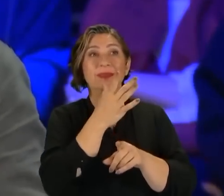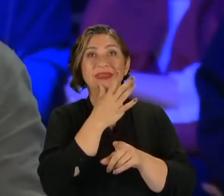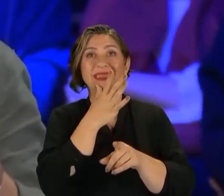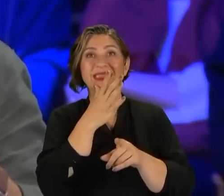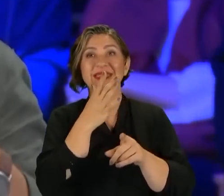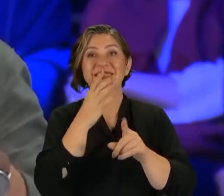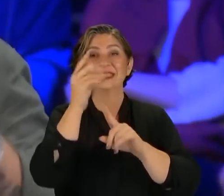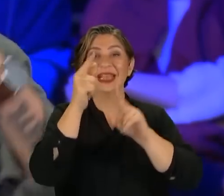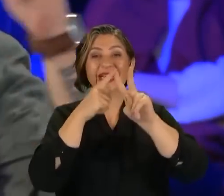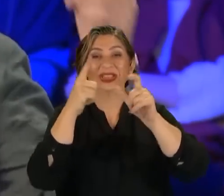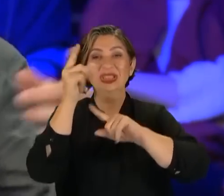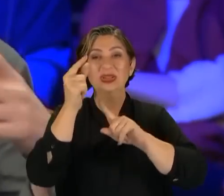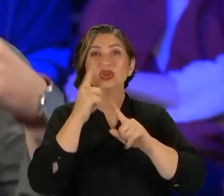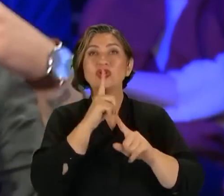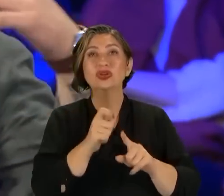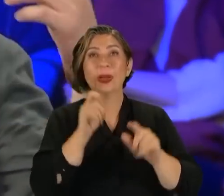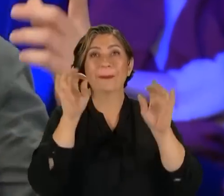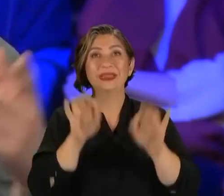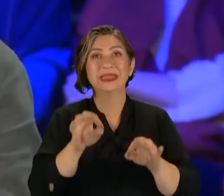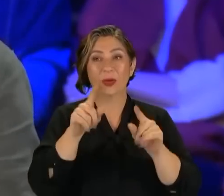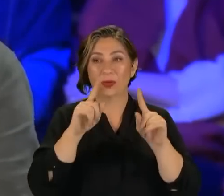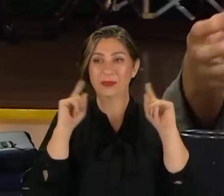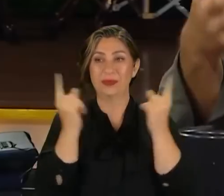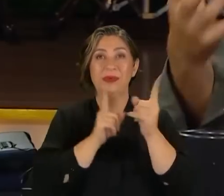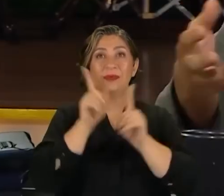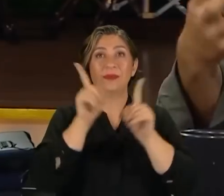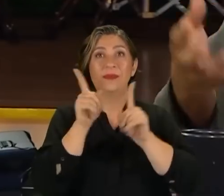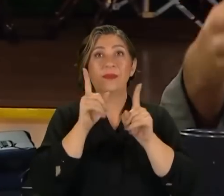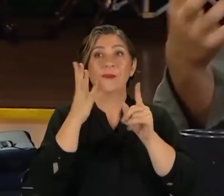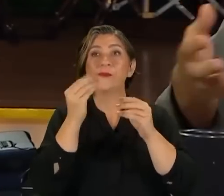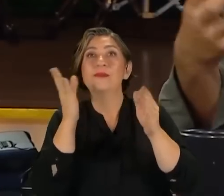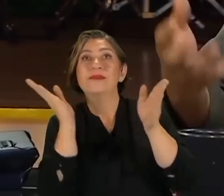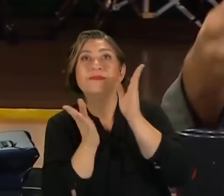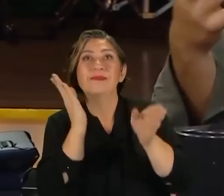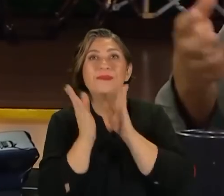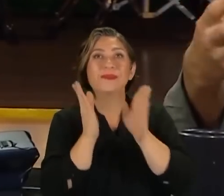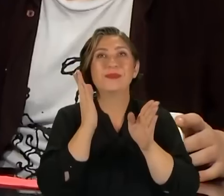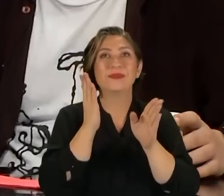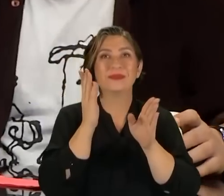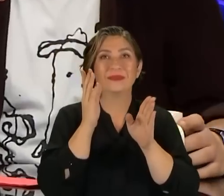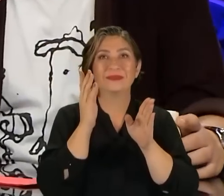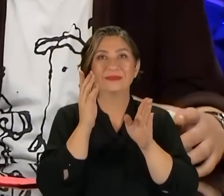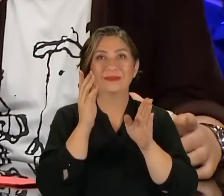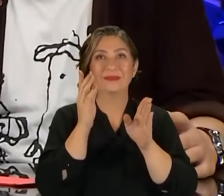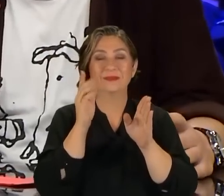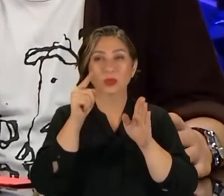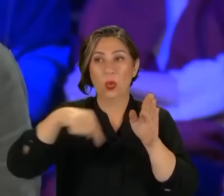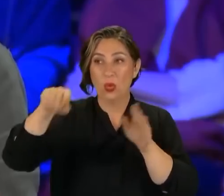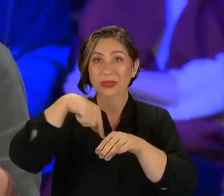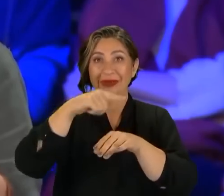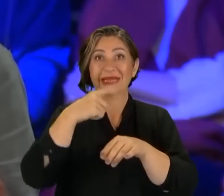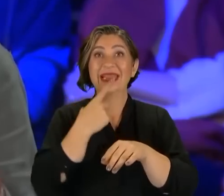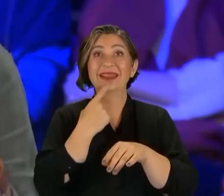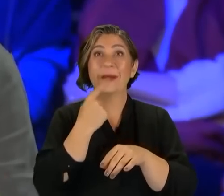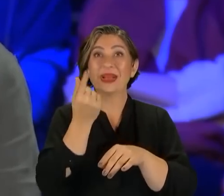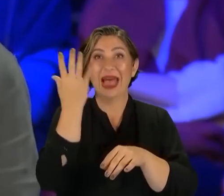bilirsiniz İnci Sözlük'te başlayan o jenerasyon. İnternette daha çok, trollüyle ön plana gelen jenerasyonun